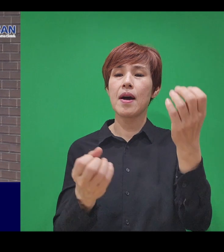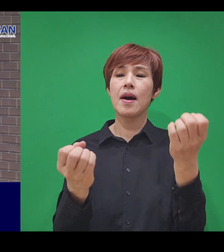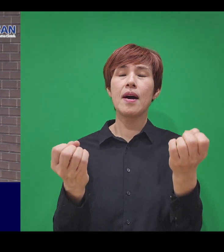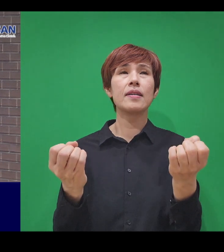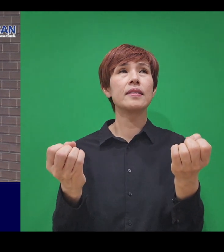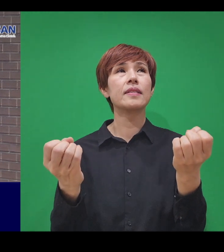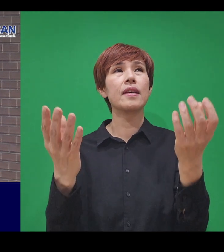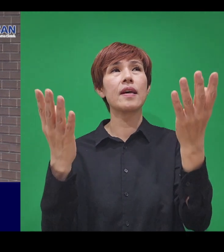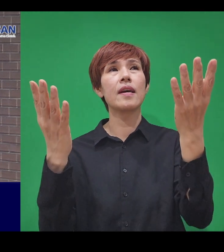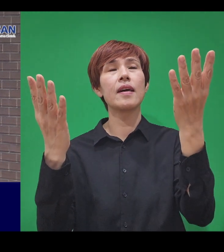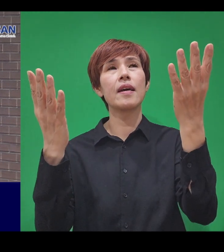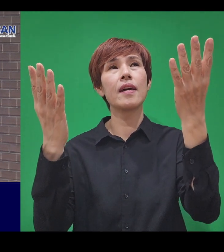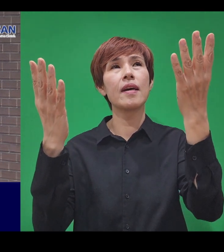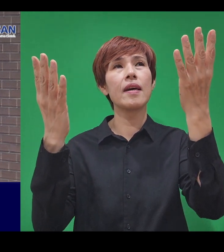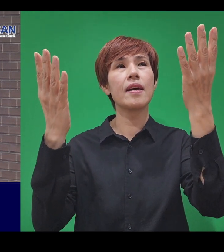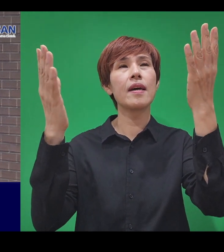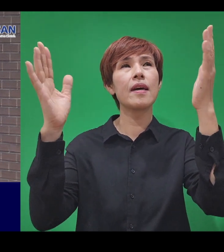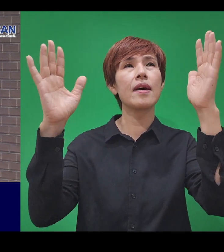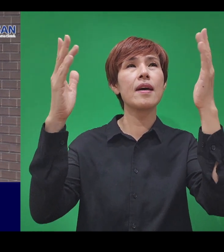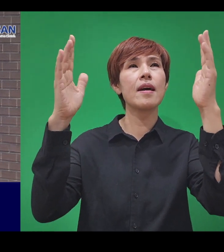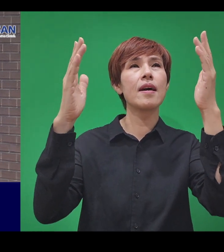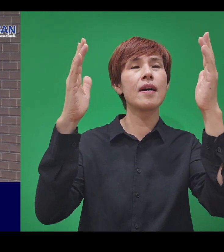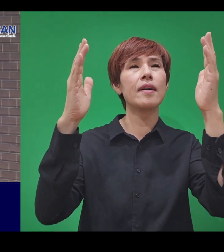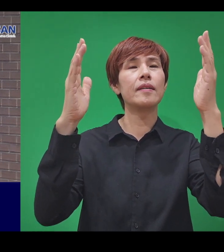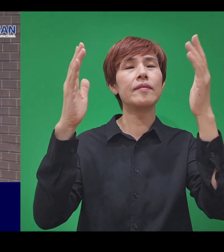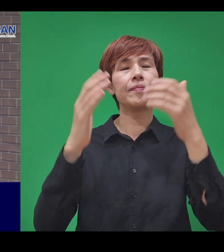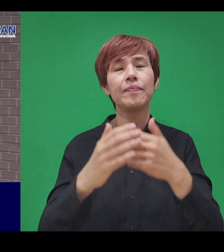왕께 만세.